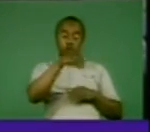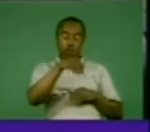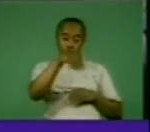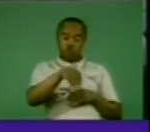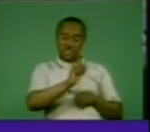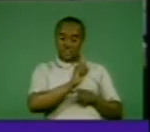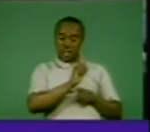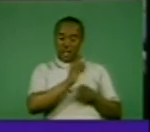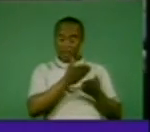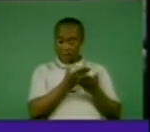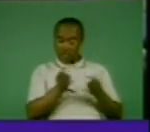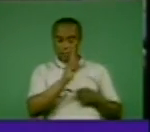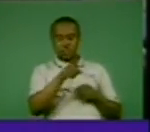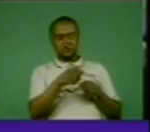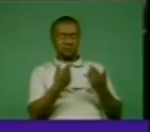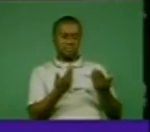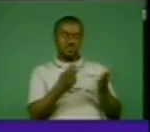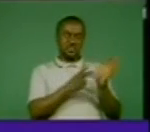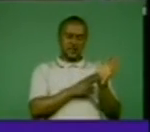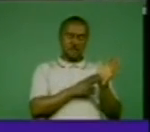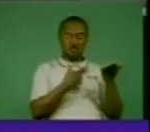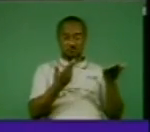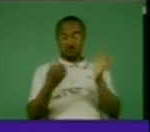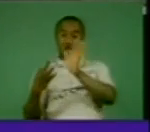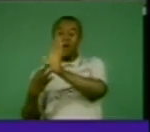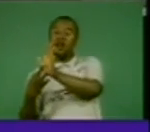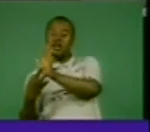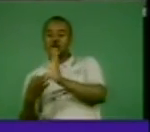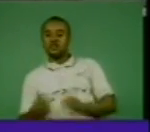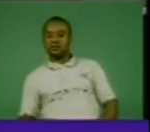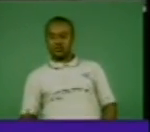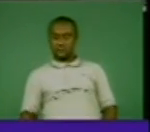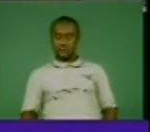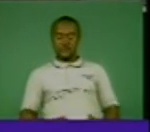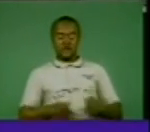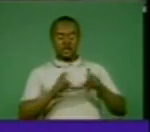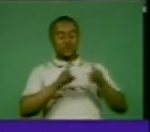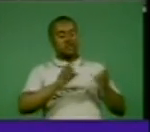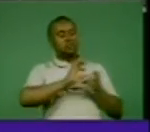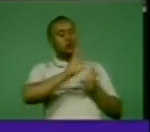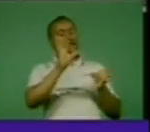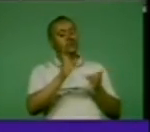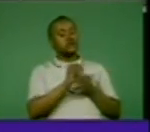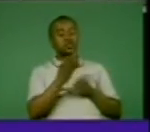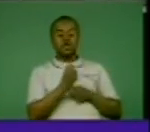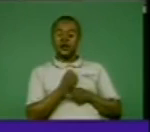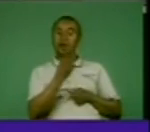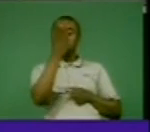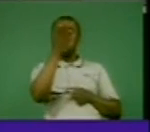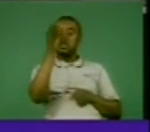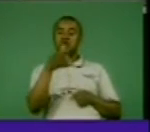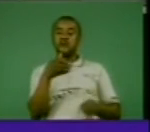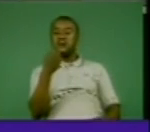ya 7 na 8. Kama nilivyoeleza, ibara zote zilipata 32